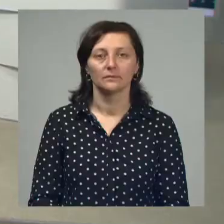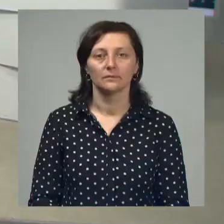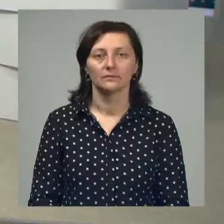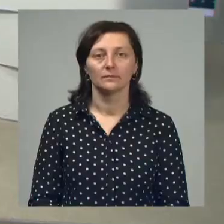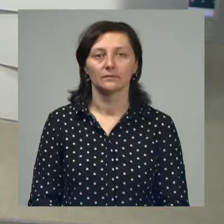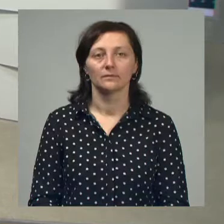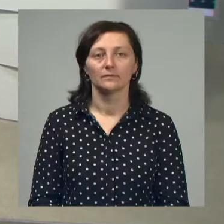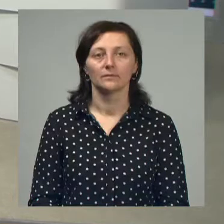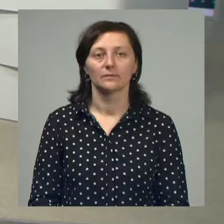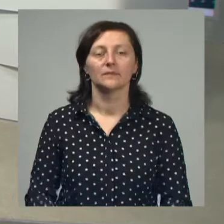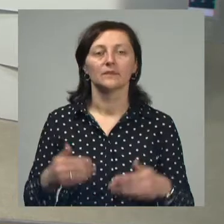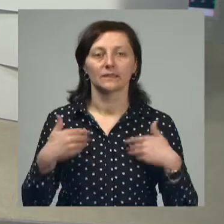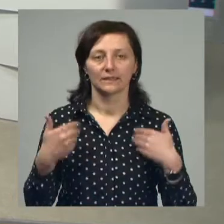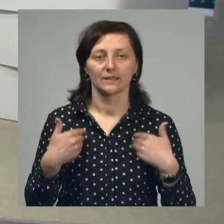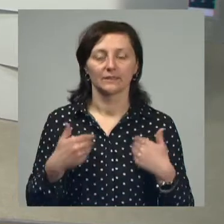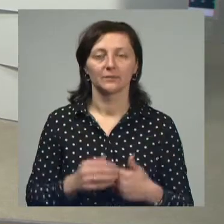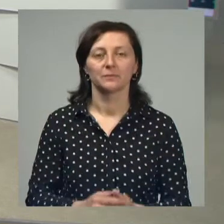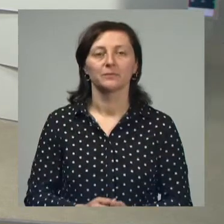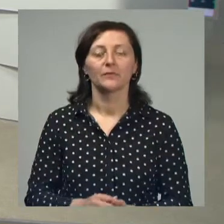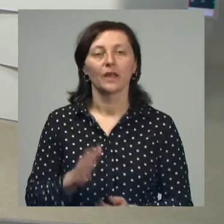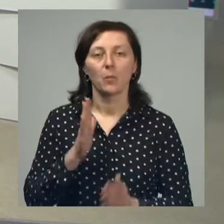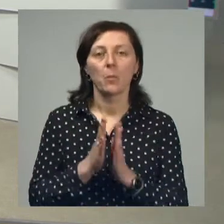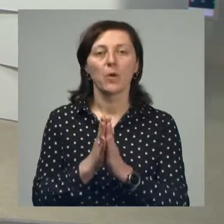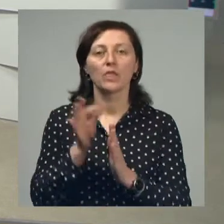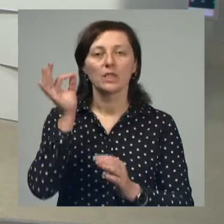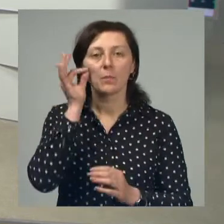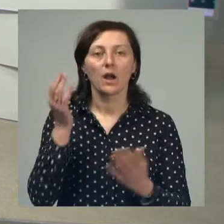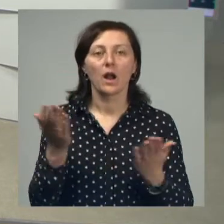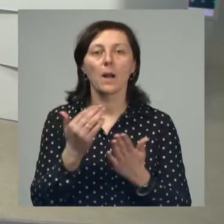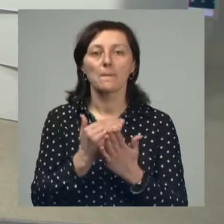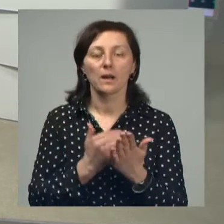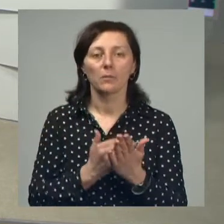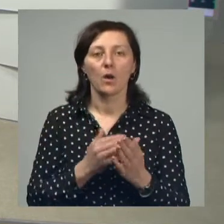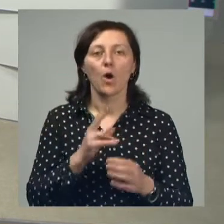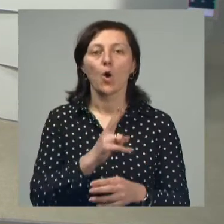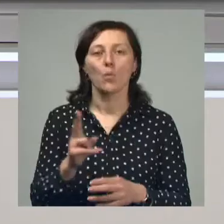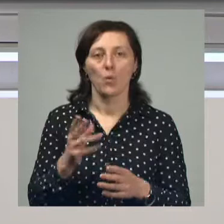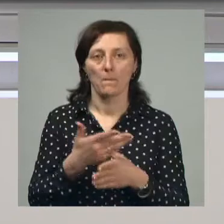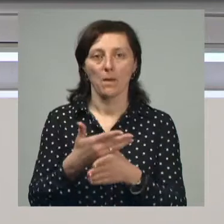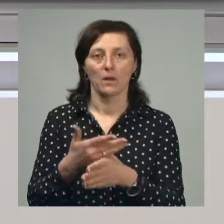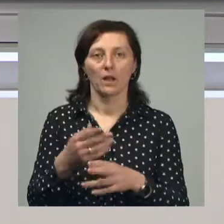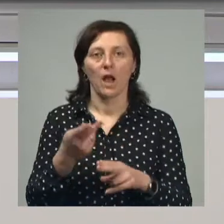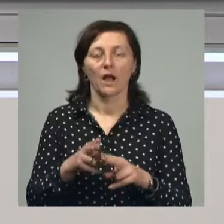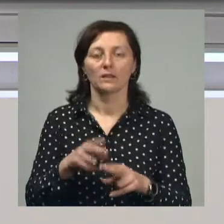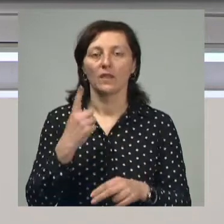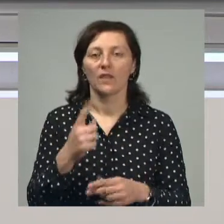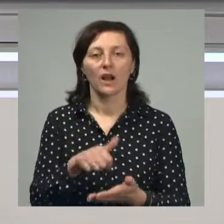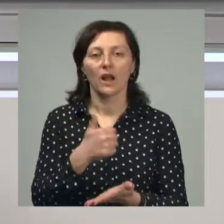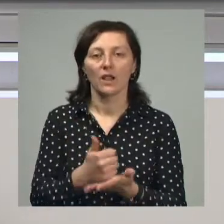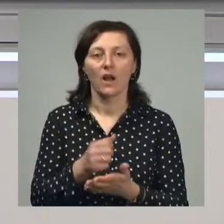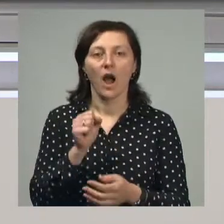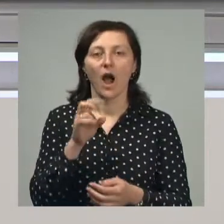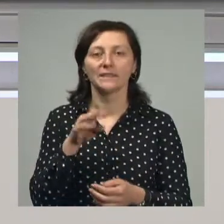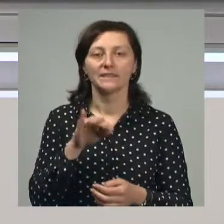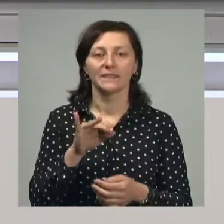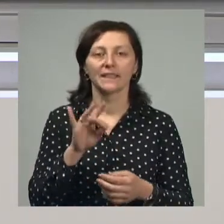лиза здравствуй приветлив напомню пожалуйста что за программа и кому она помогла это одна из главных антикризисных мер